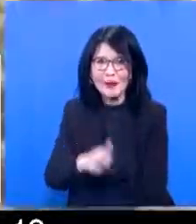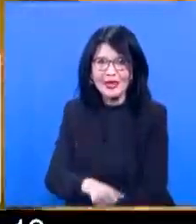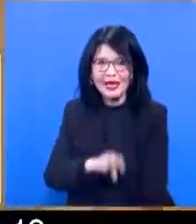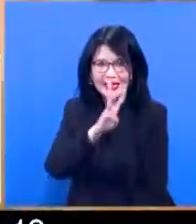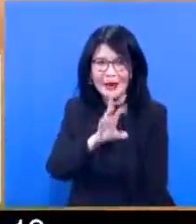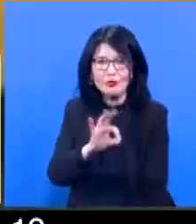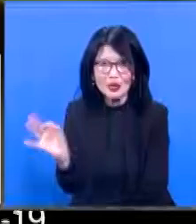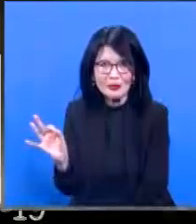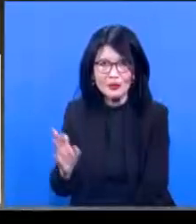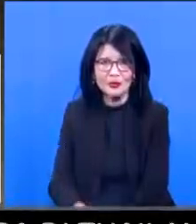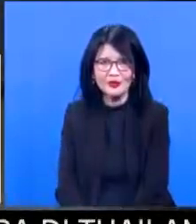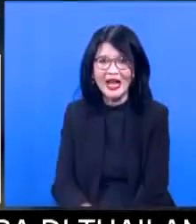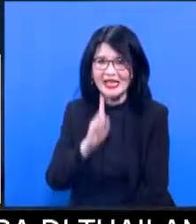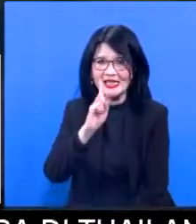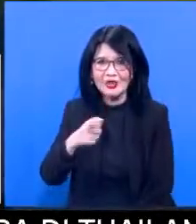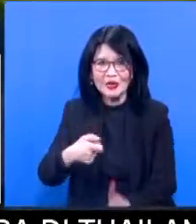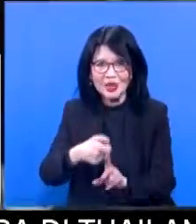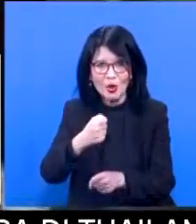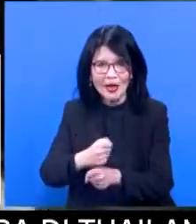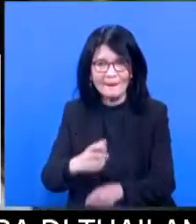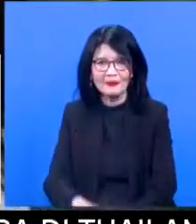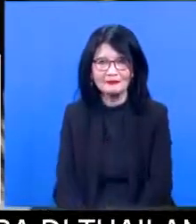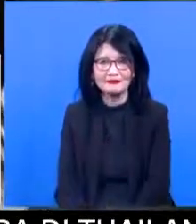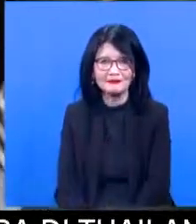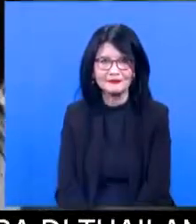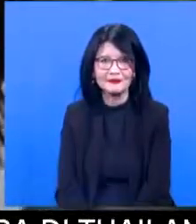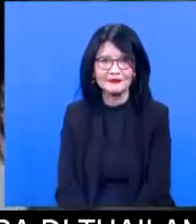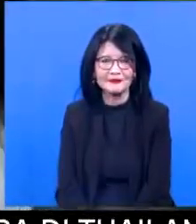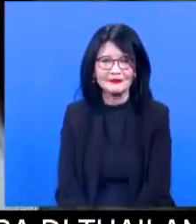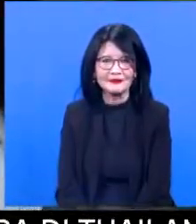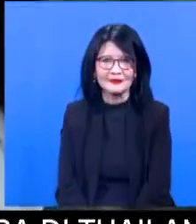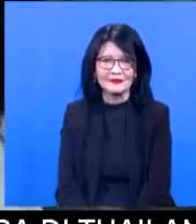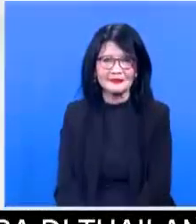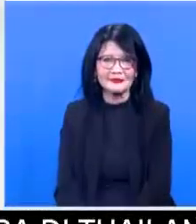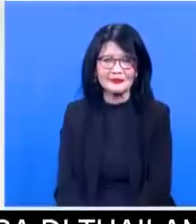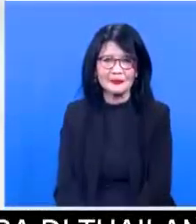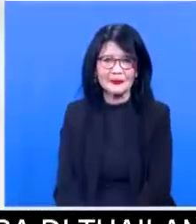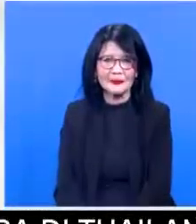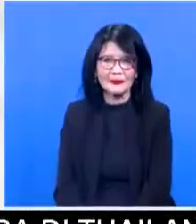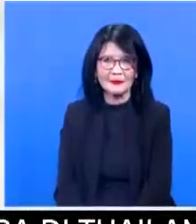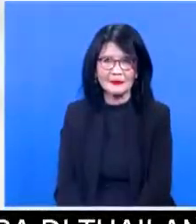Rp30.000 per kilogramnya. Tim Liputan, CNN Indonesia.